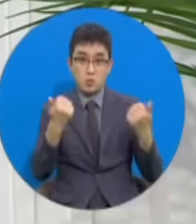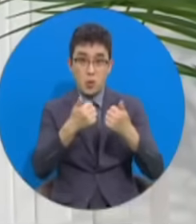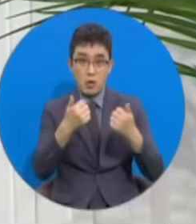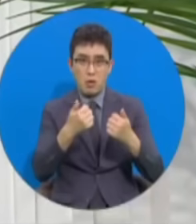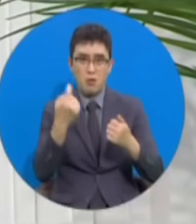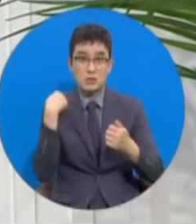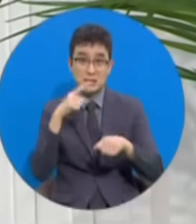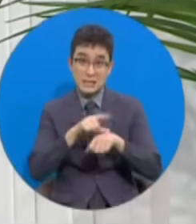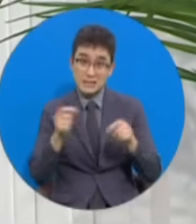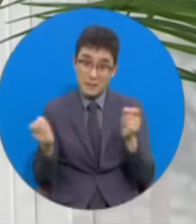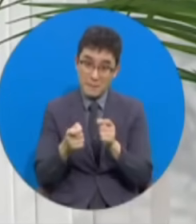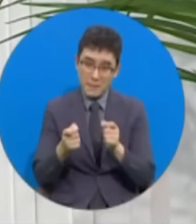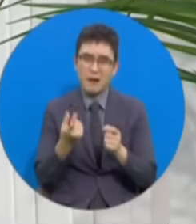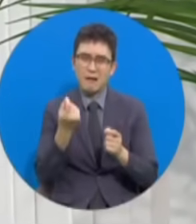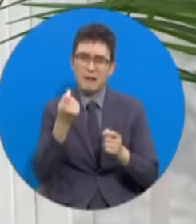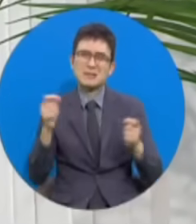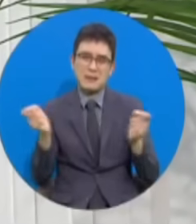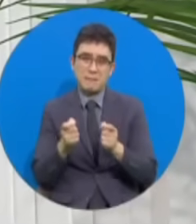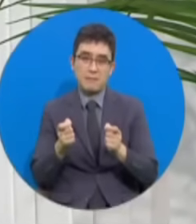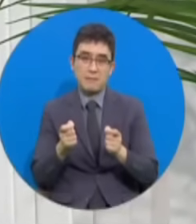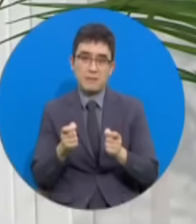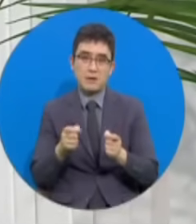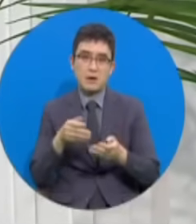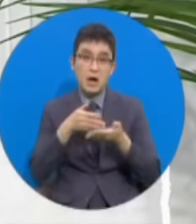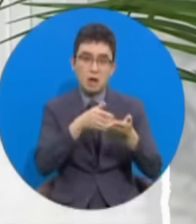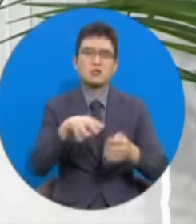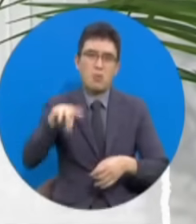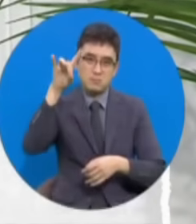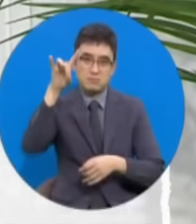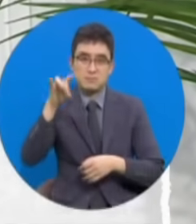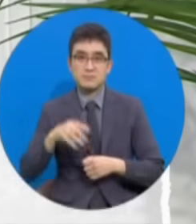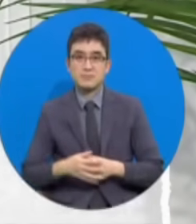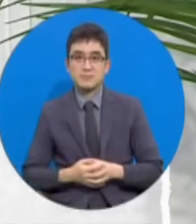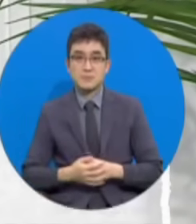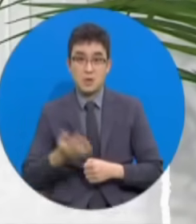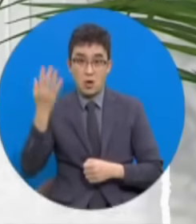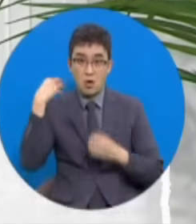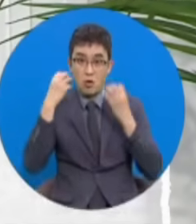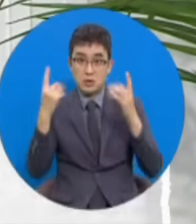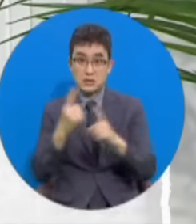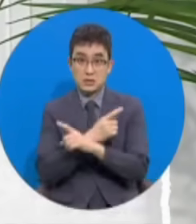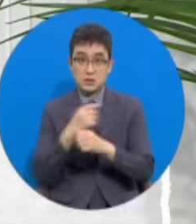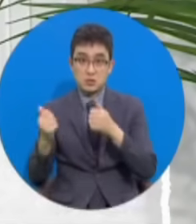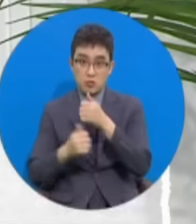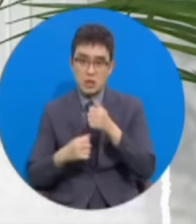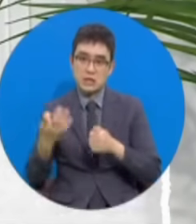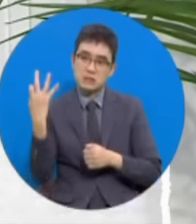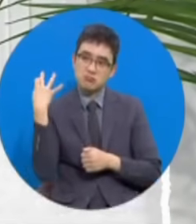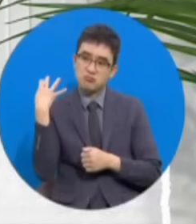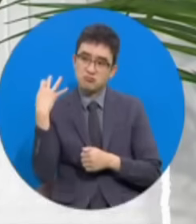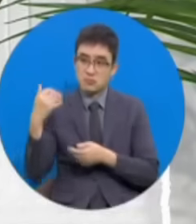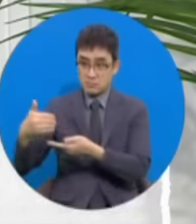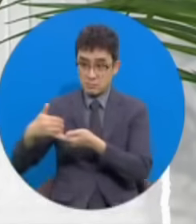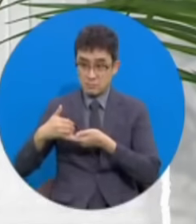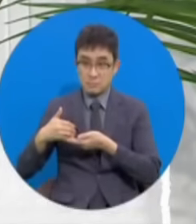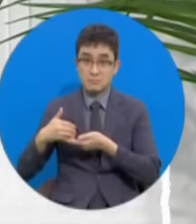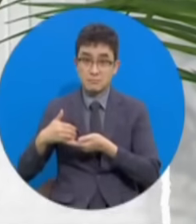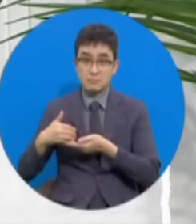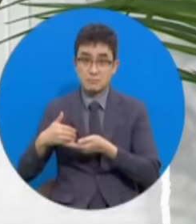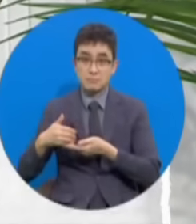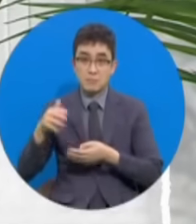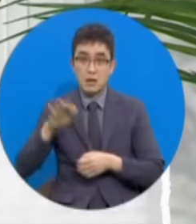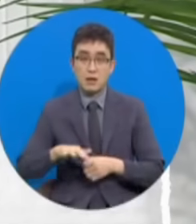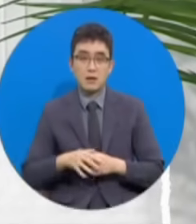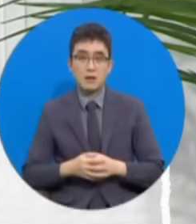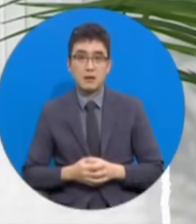시간이 좀 짧았군요. 짧기도 했고요. 처음 얘기 나온 겁니다. 네. 사실 지난번에 혁신위가 2주 전에 제안을 했다고는 하지만 너무 오래